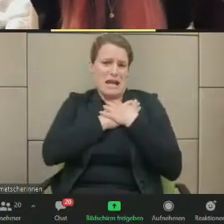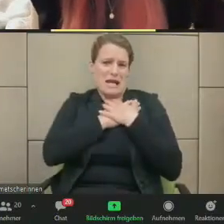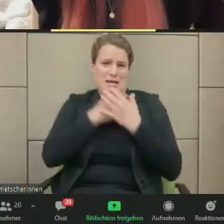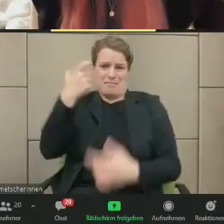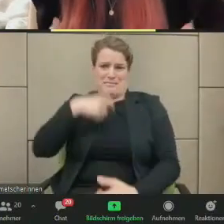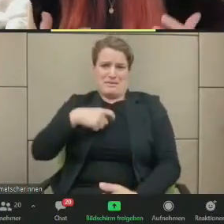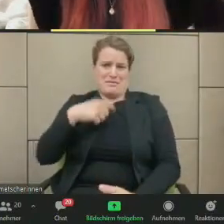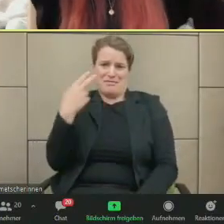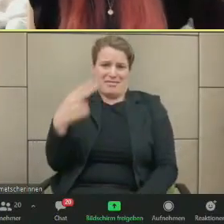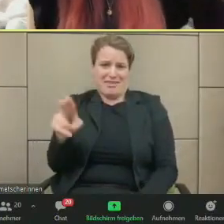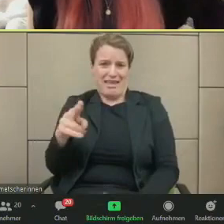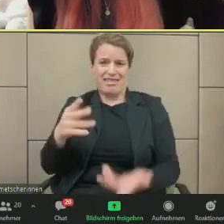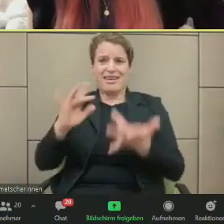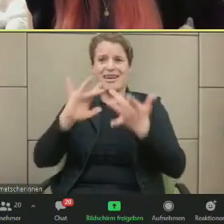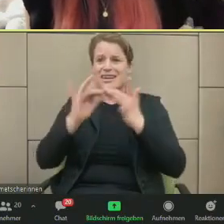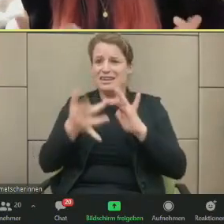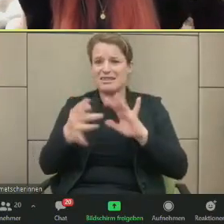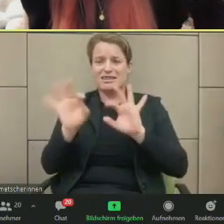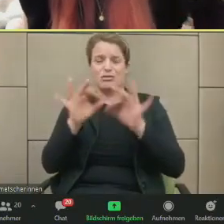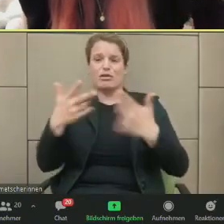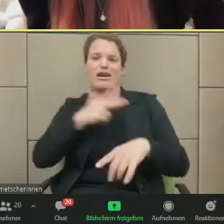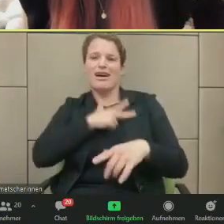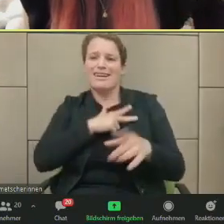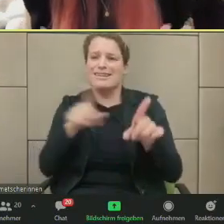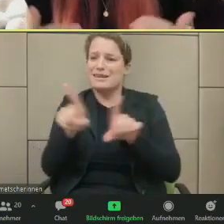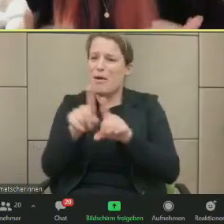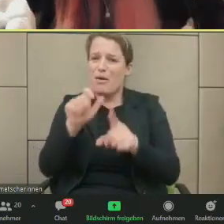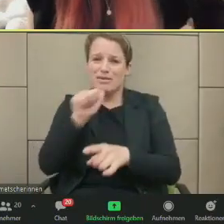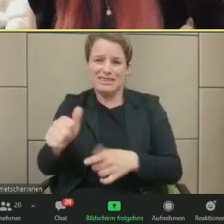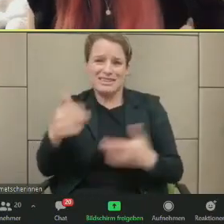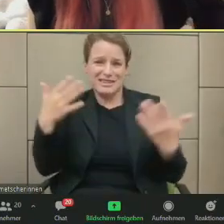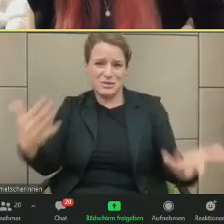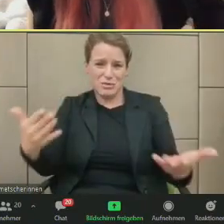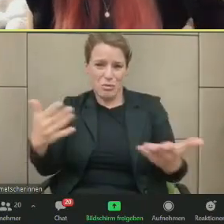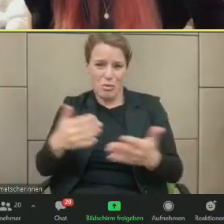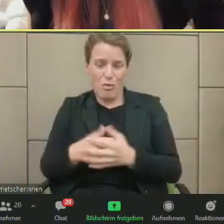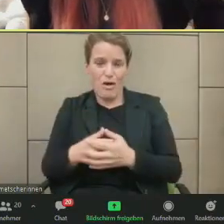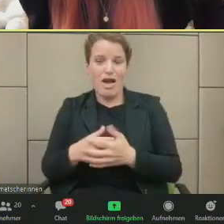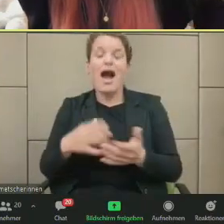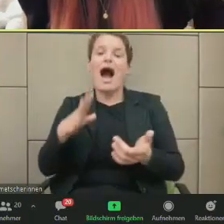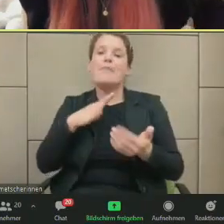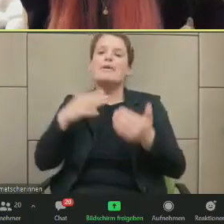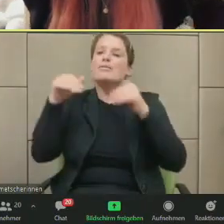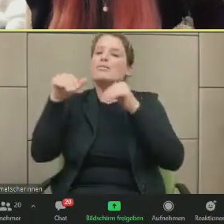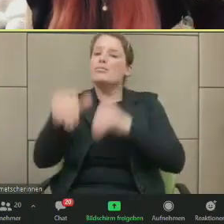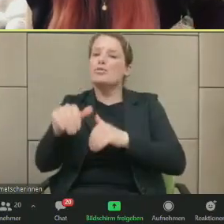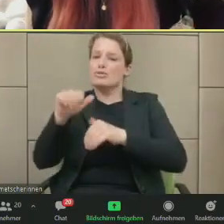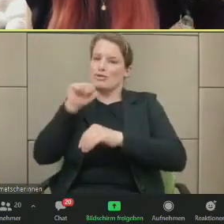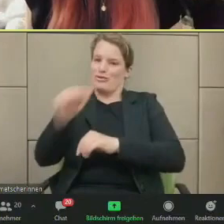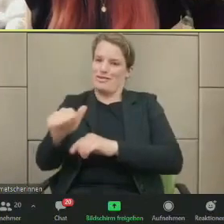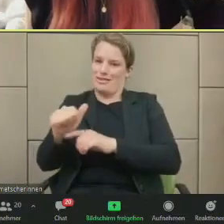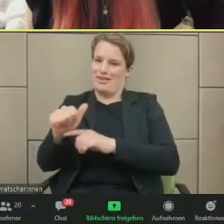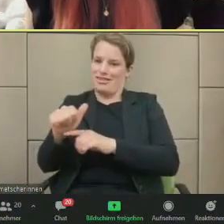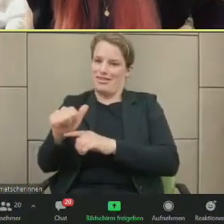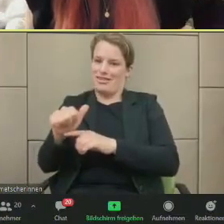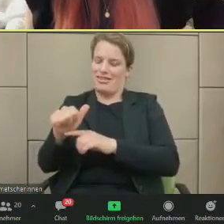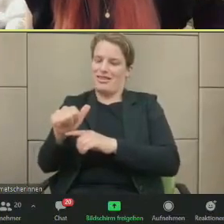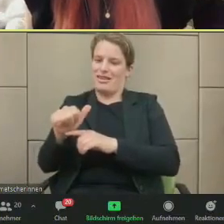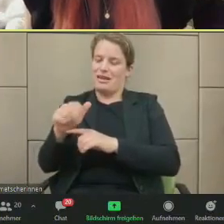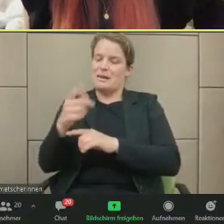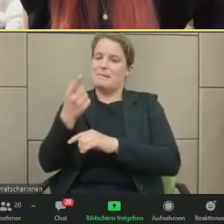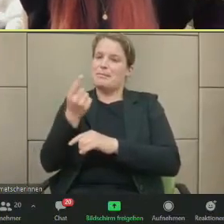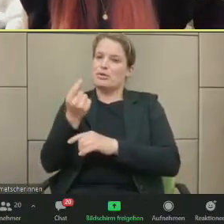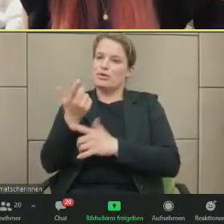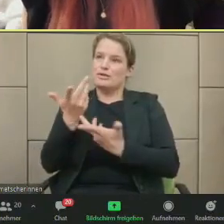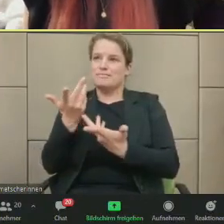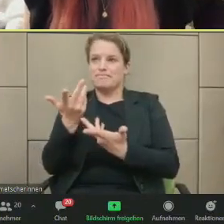im Internet. Nicht jeder wird dich so mögen, wie du bist. Das muss aber auch nicht so sein. Und natürlich muss man irgendwo